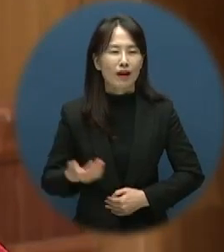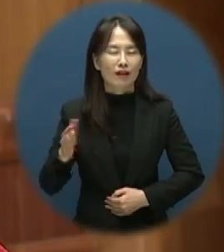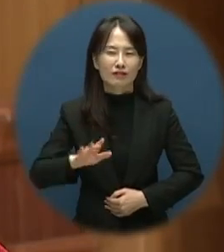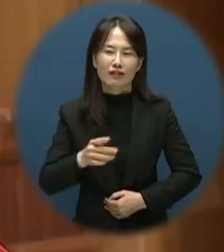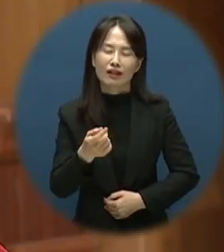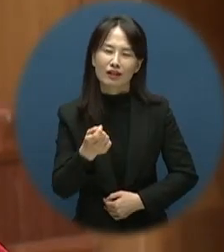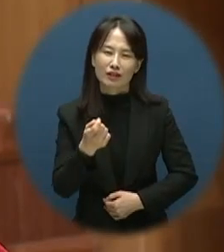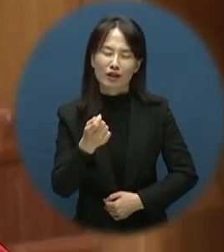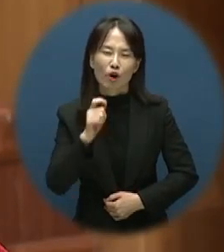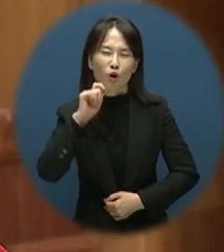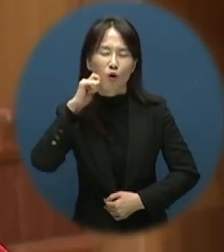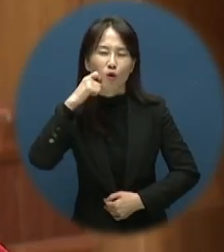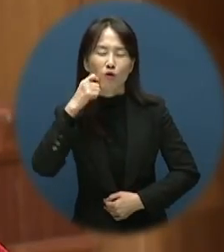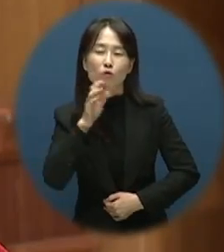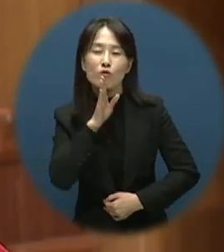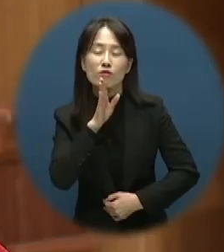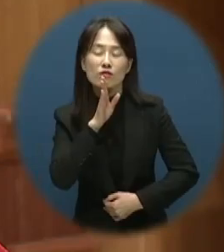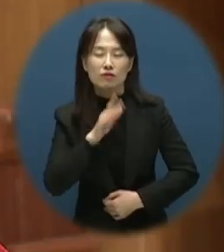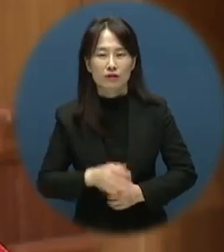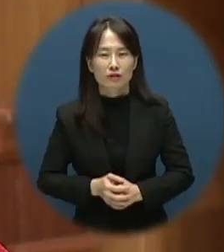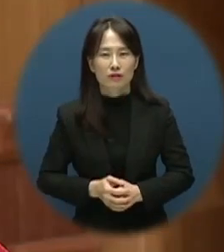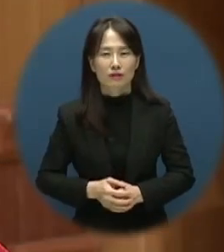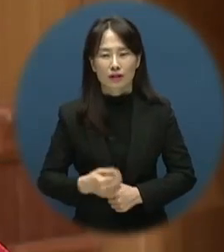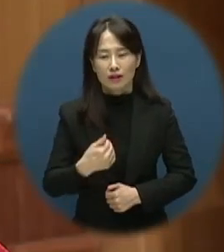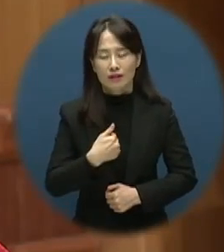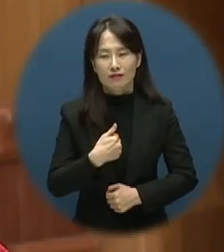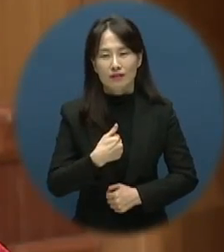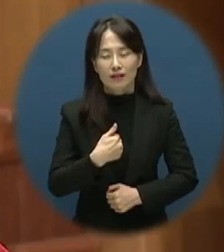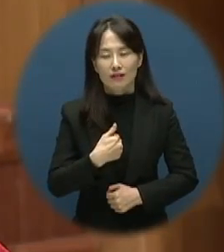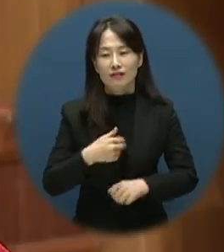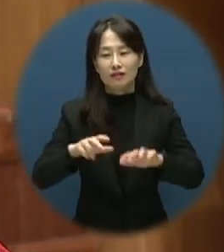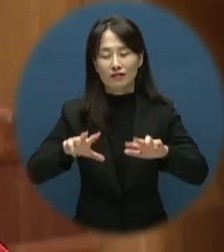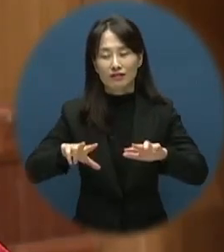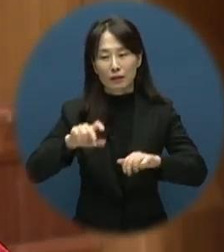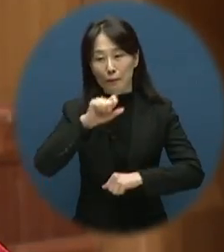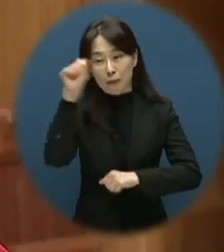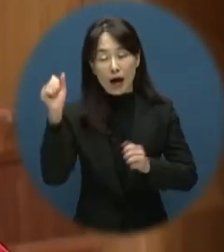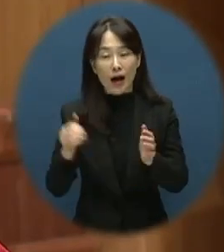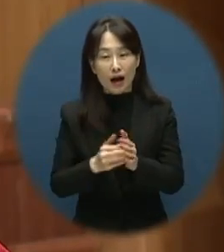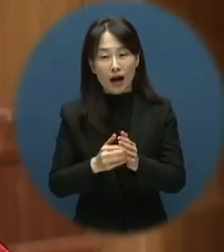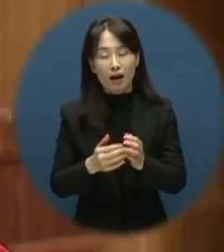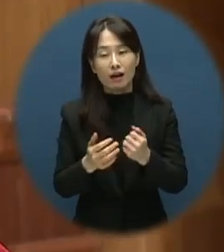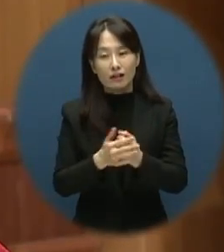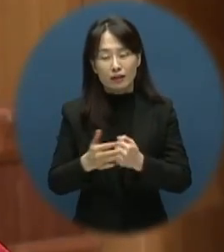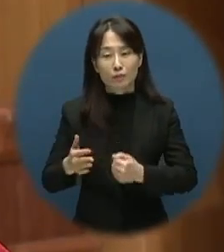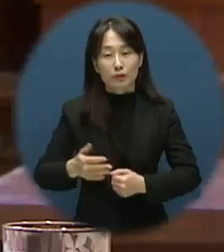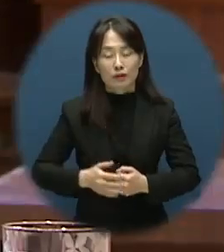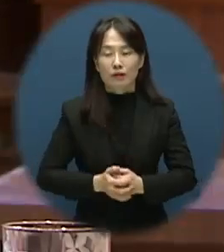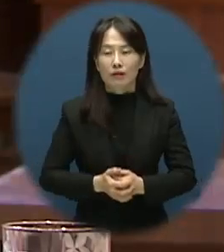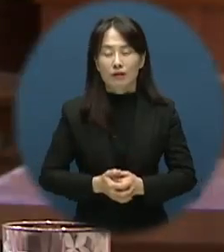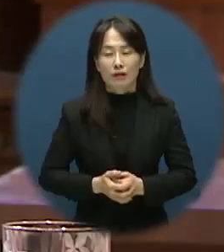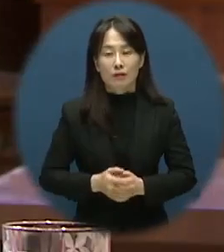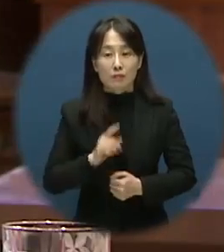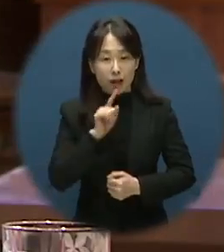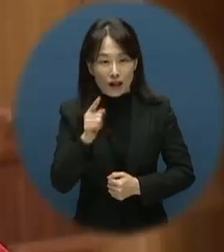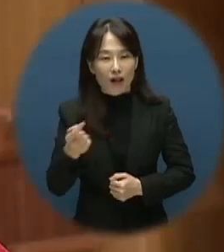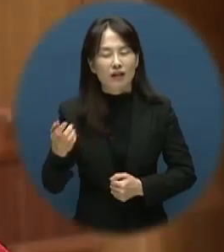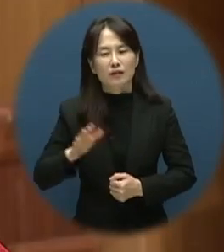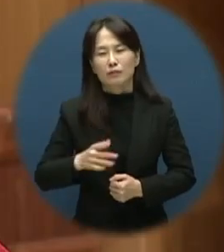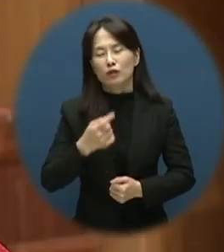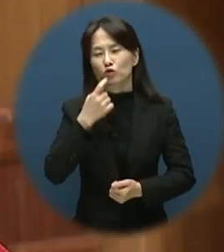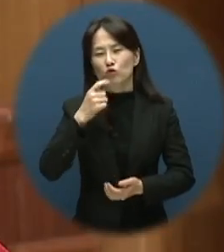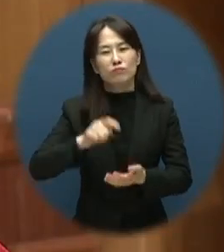어렵죠. 사실 제가 해놨으니까 네. 뭐 이렇게 얘기하기 쉽지만 뭐 한국말도 배워야 되고 그러니까요.